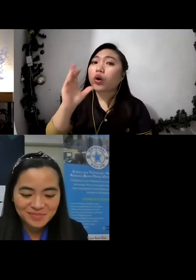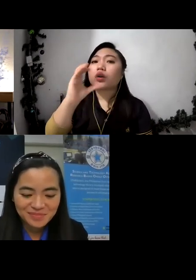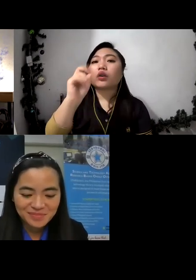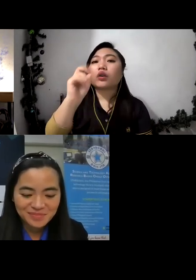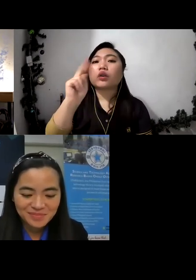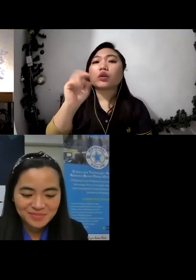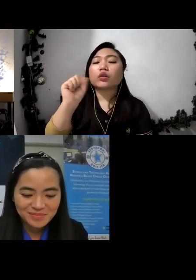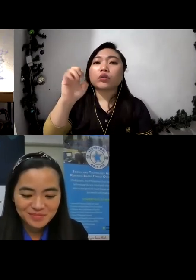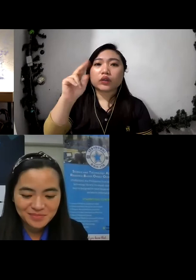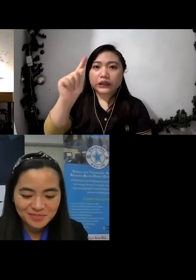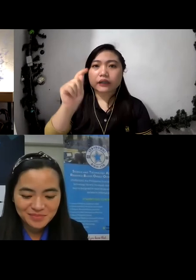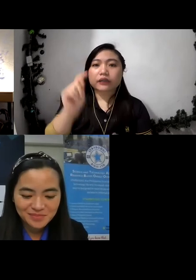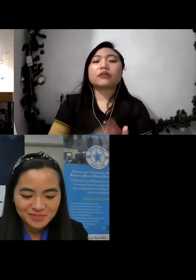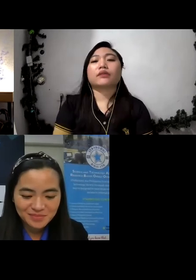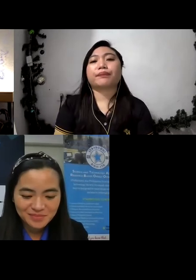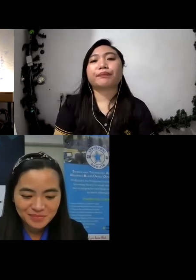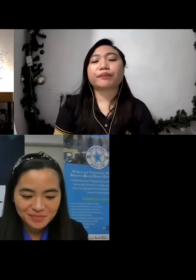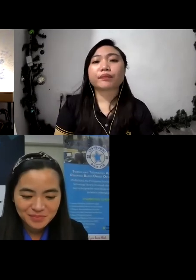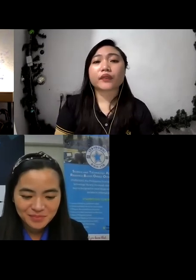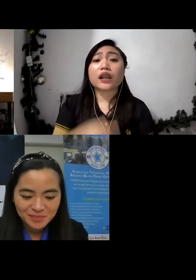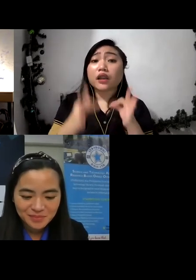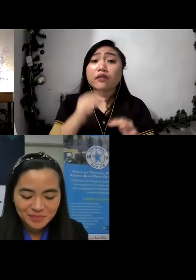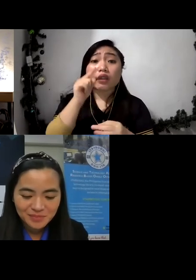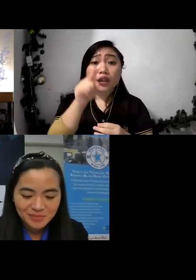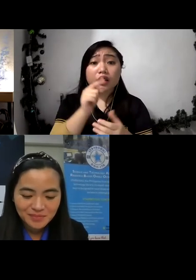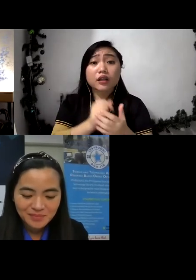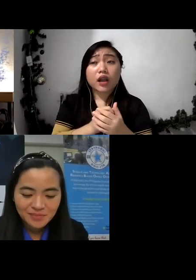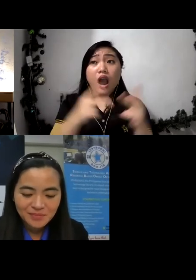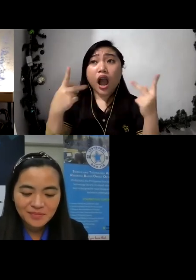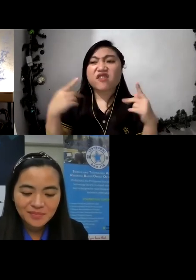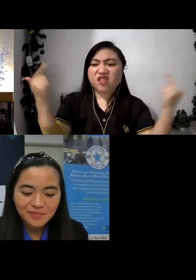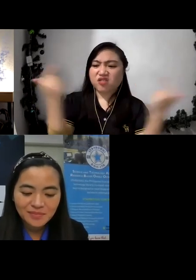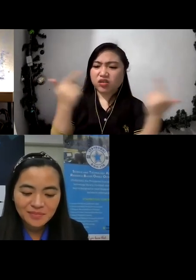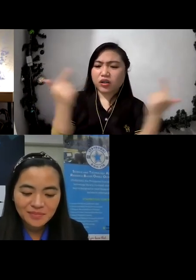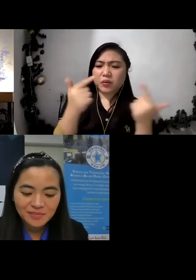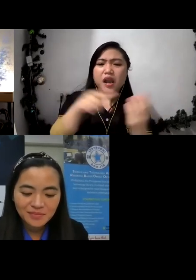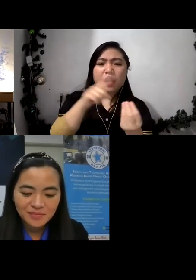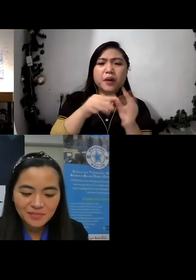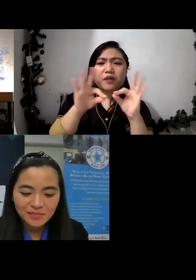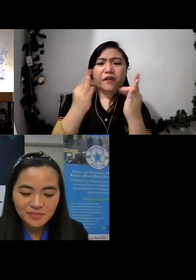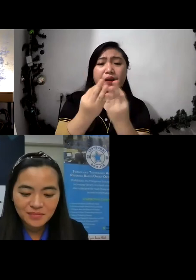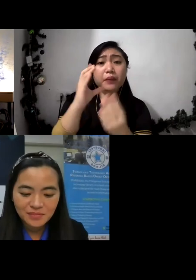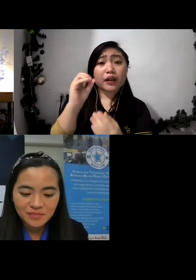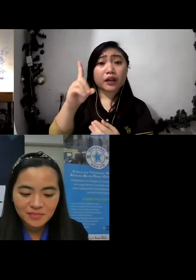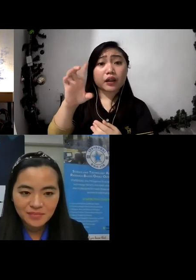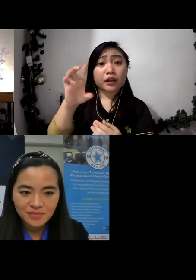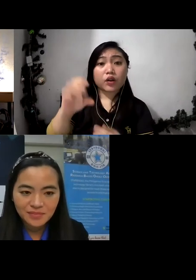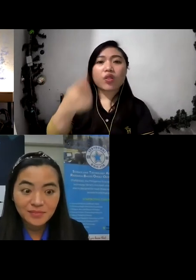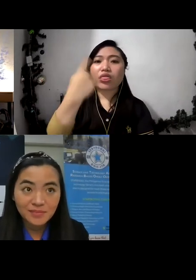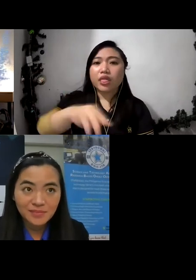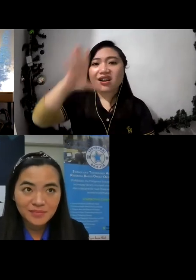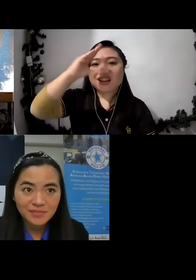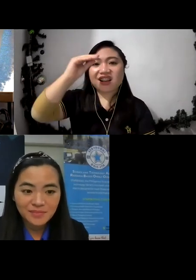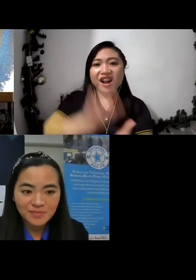rin ng Article 96, no, kung sakaling magkaroon ng disagreement under the Family Code, the husband